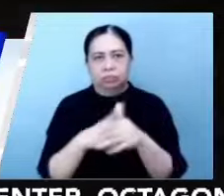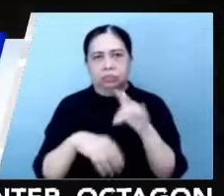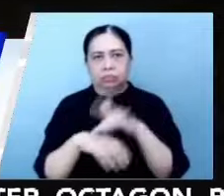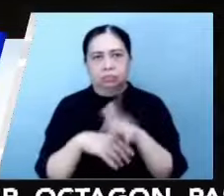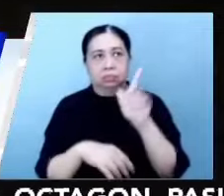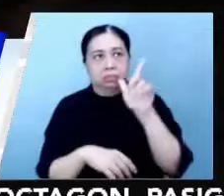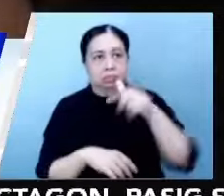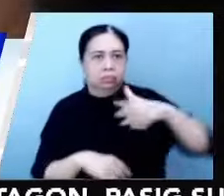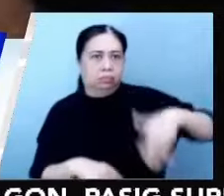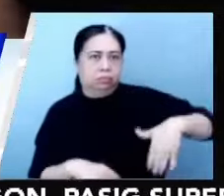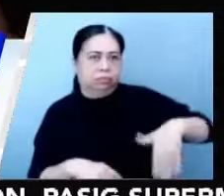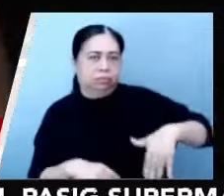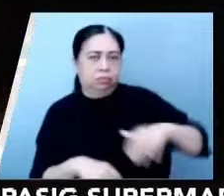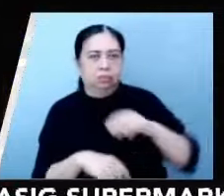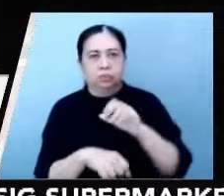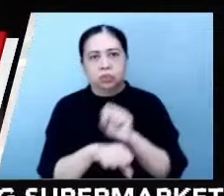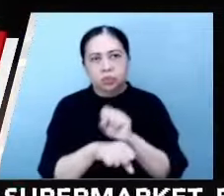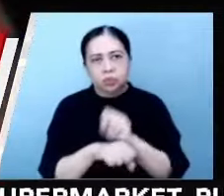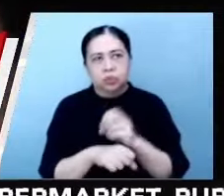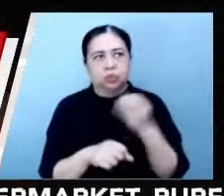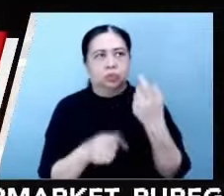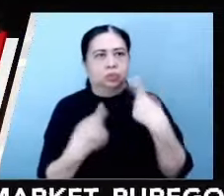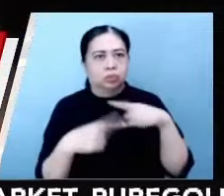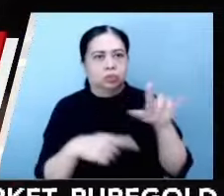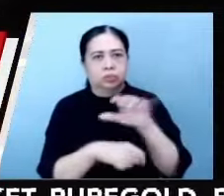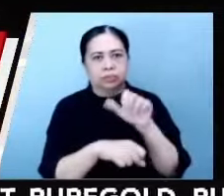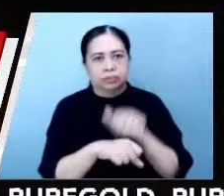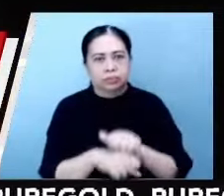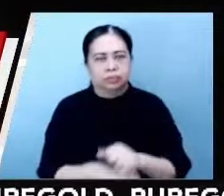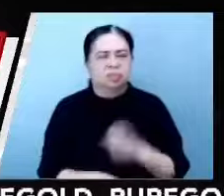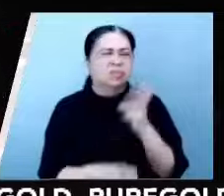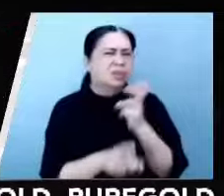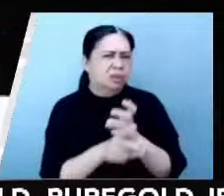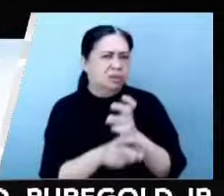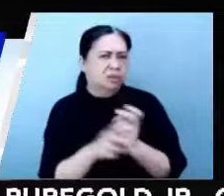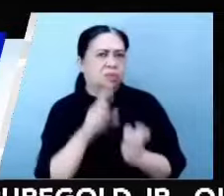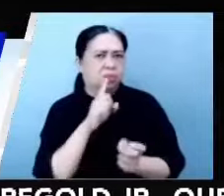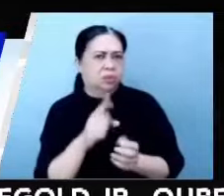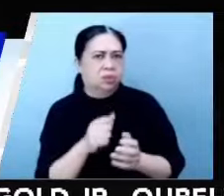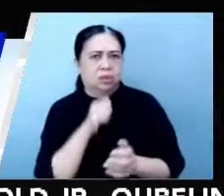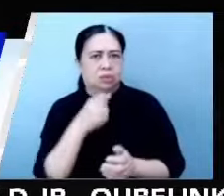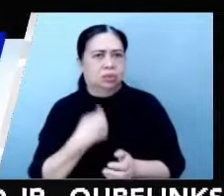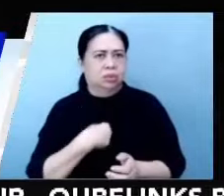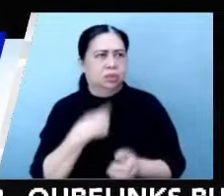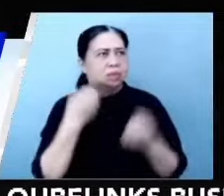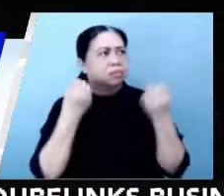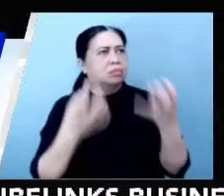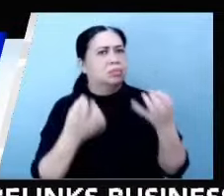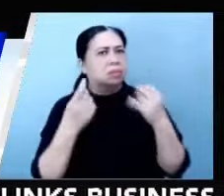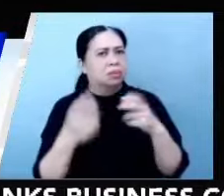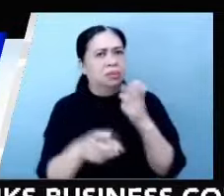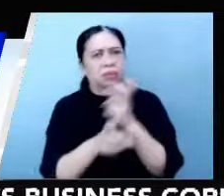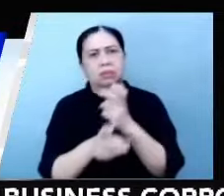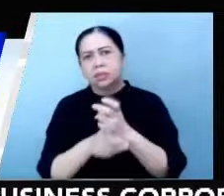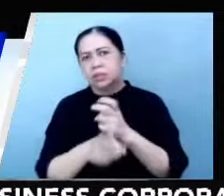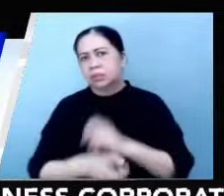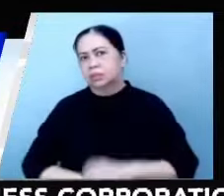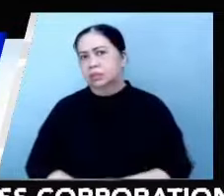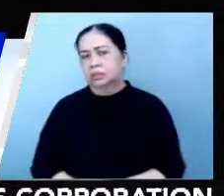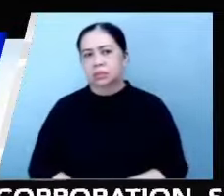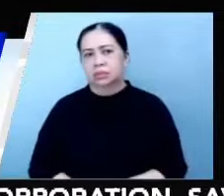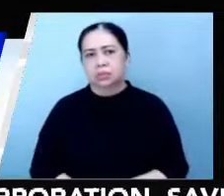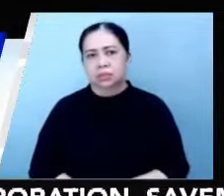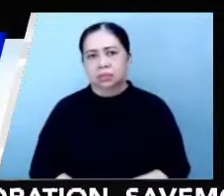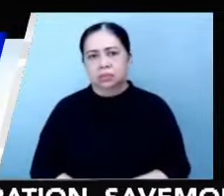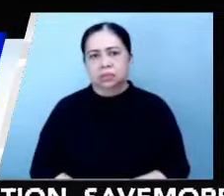o pupuntahan. Mahirap po talaga. Kasi hindi lang sa akin, sa mga marami din eh. Diba? Sana